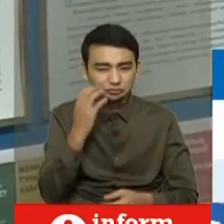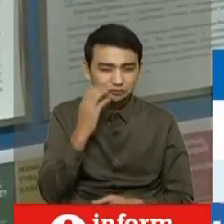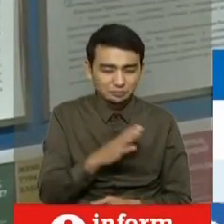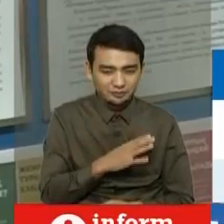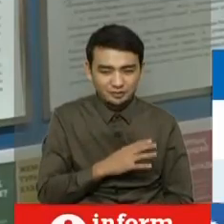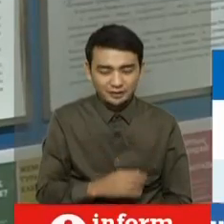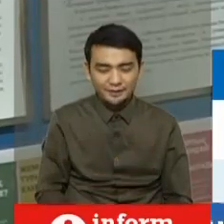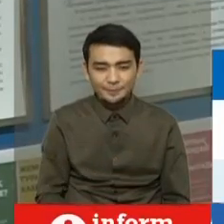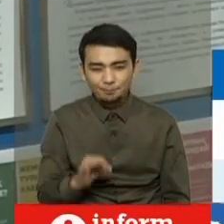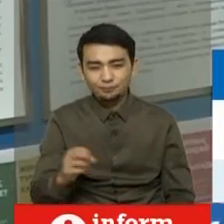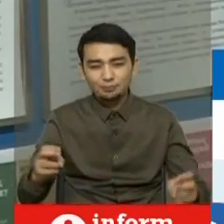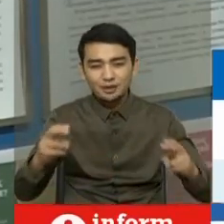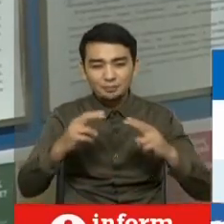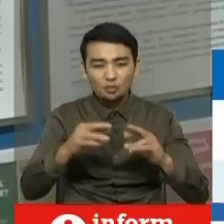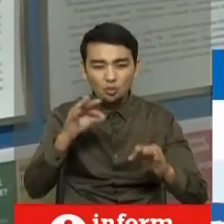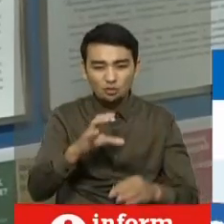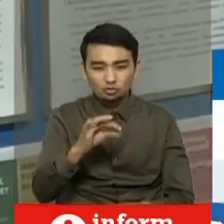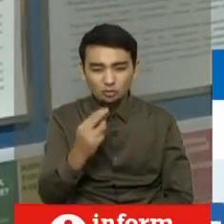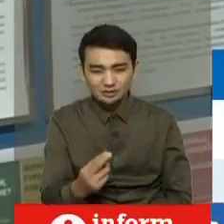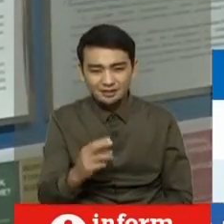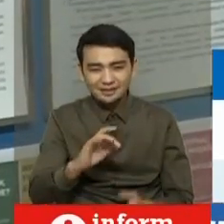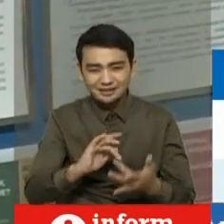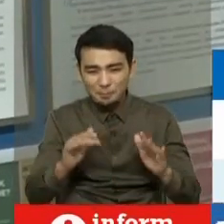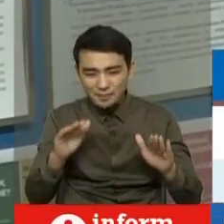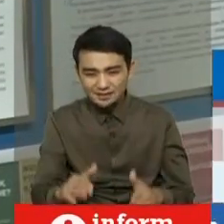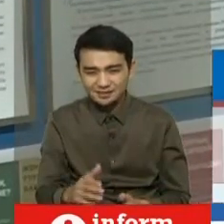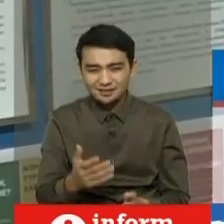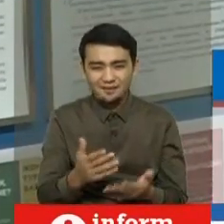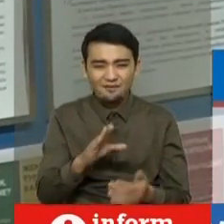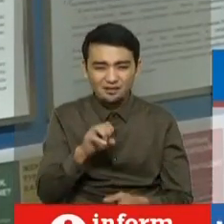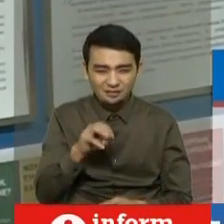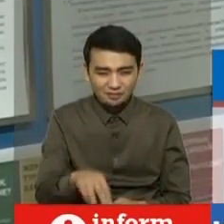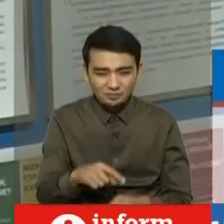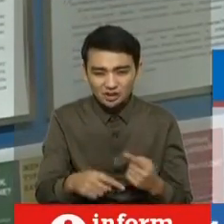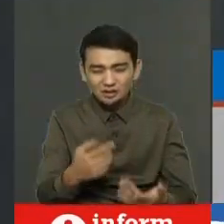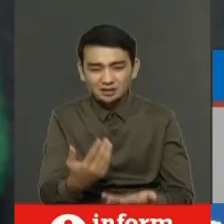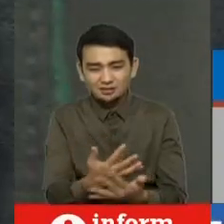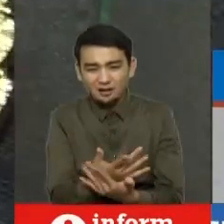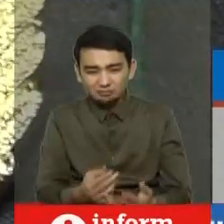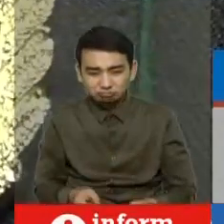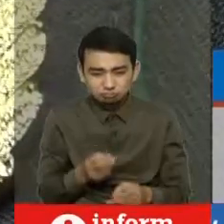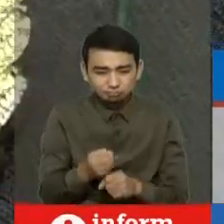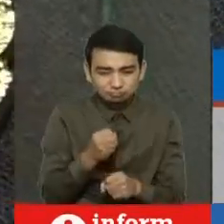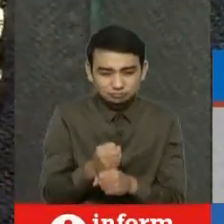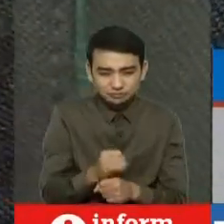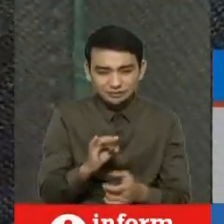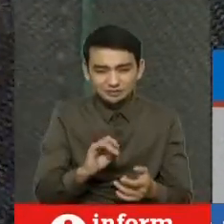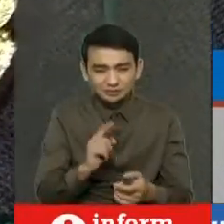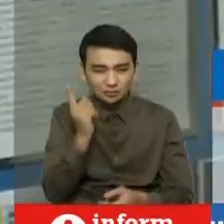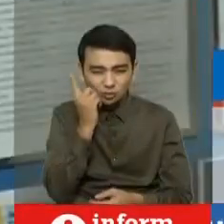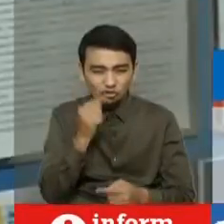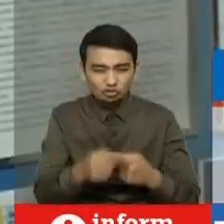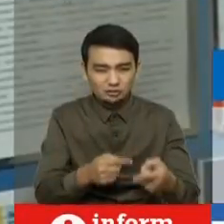пирамиды, функционирующие в социальных сетях, а также осуществляющие свою преступную деятельность в мобильных мессенджерах.